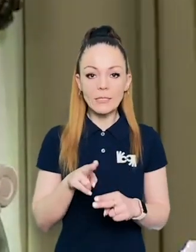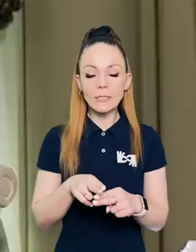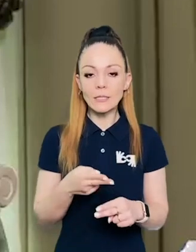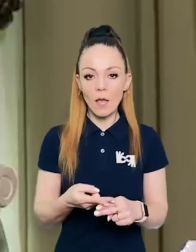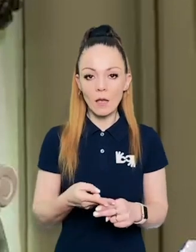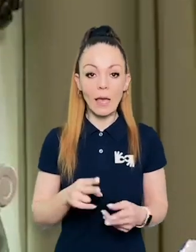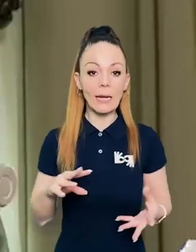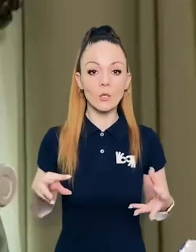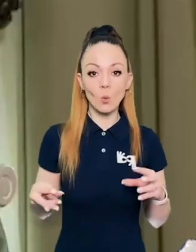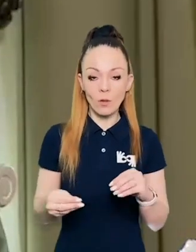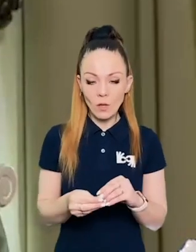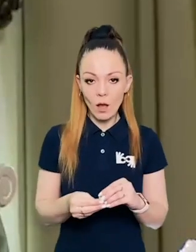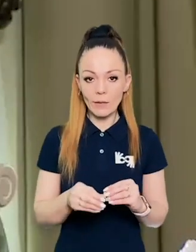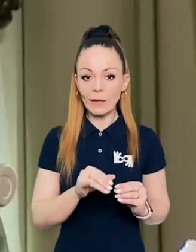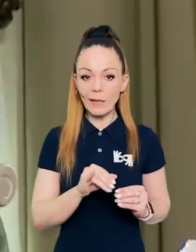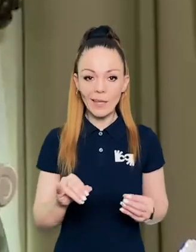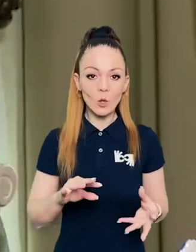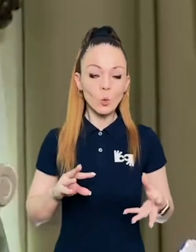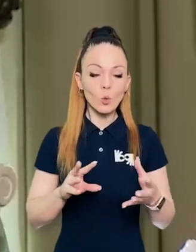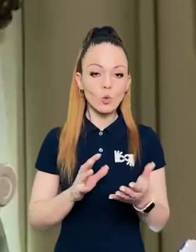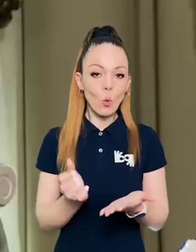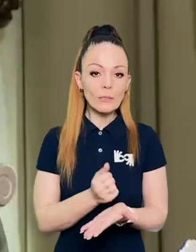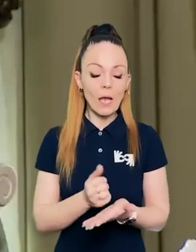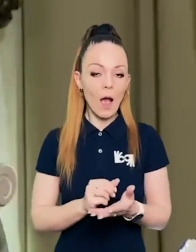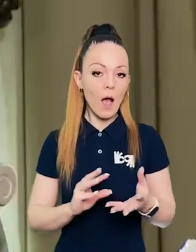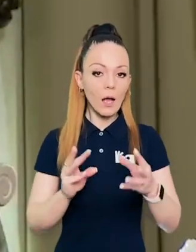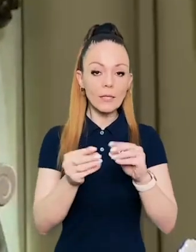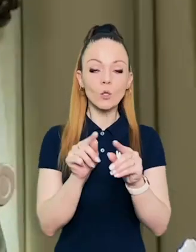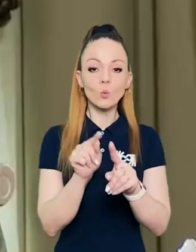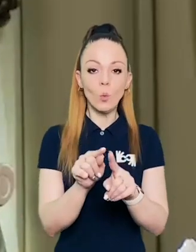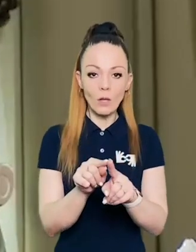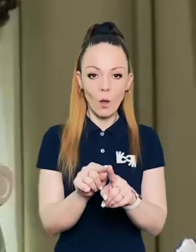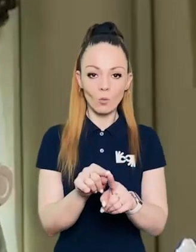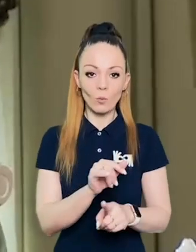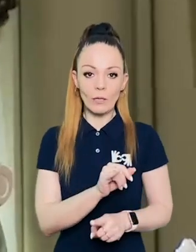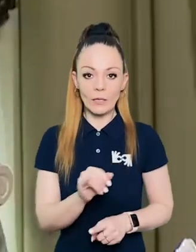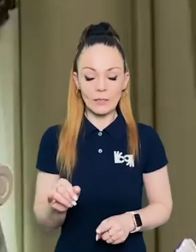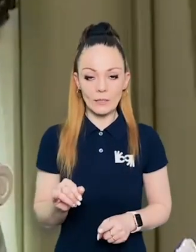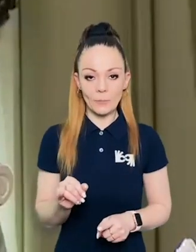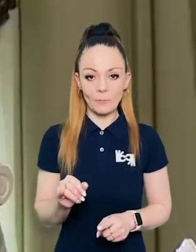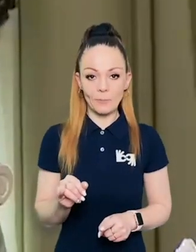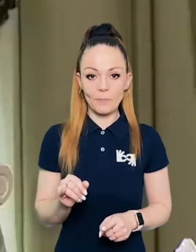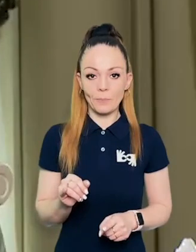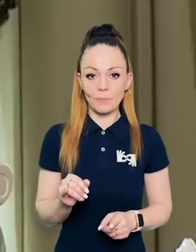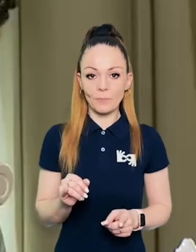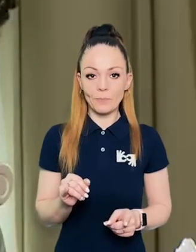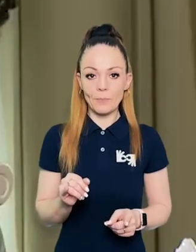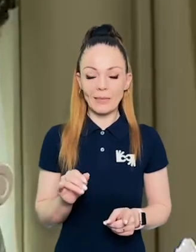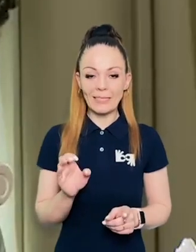пріоритети – це результат і досягати цього результату. І